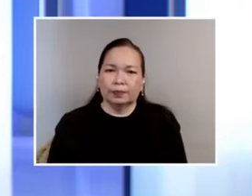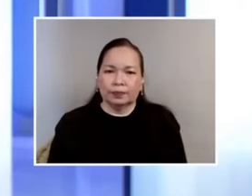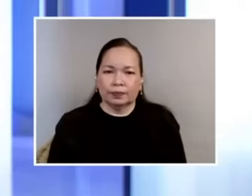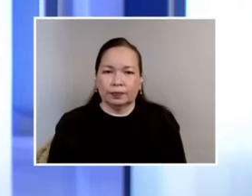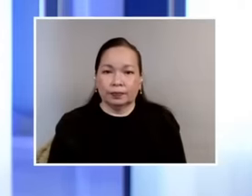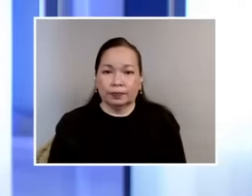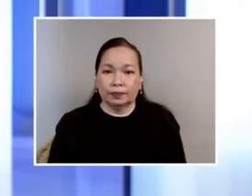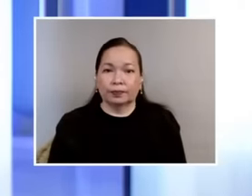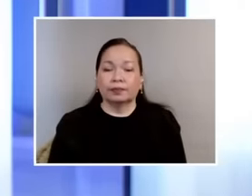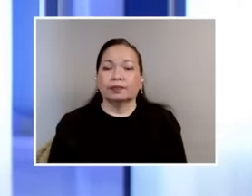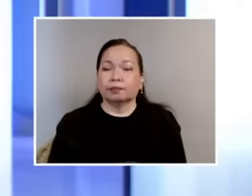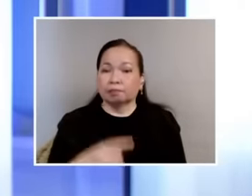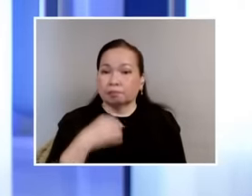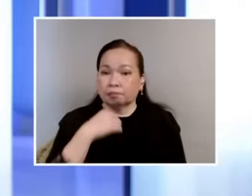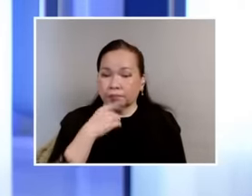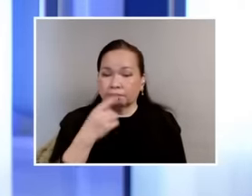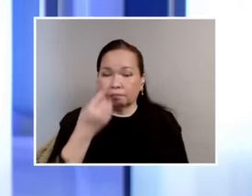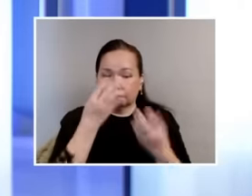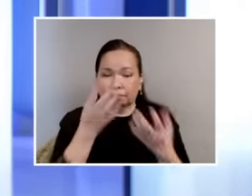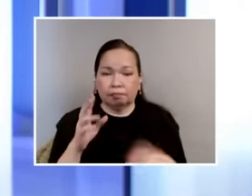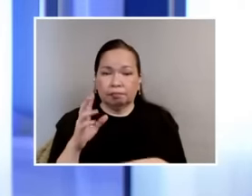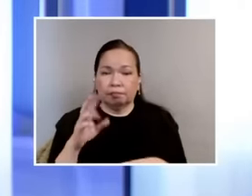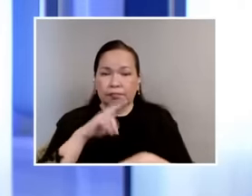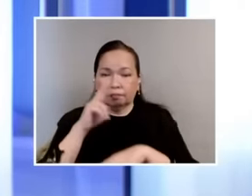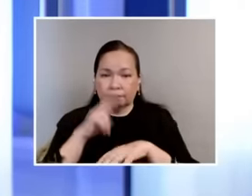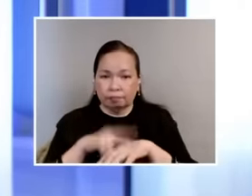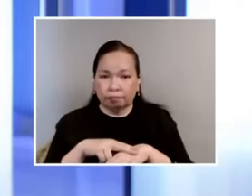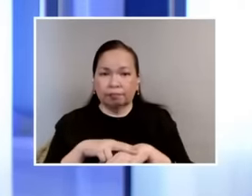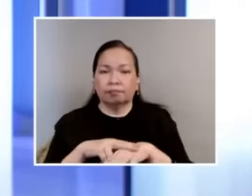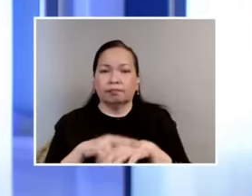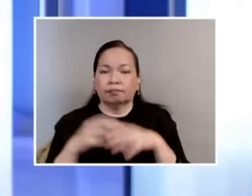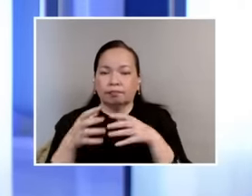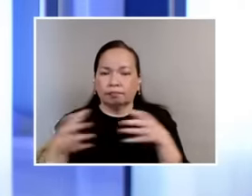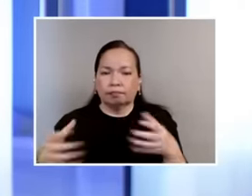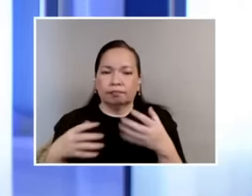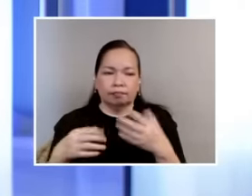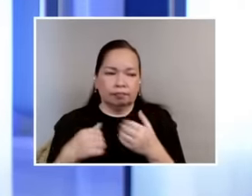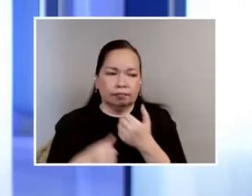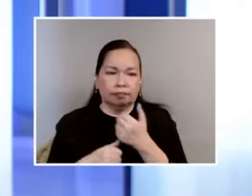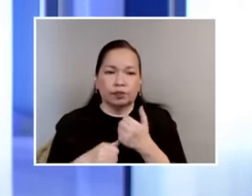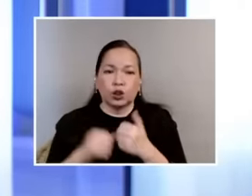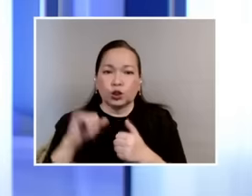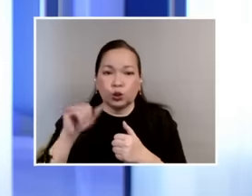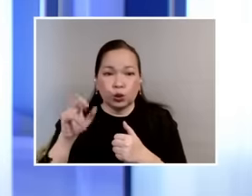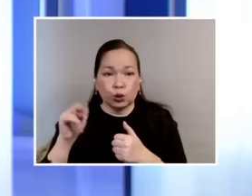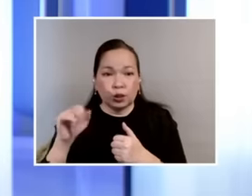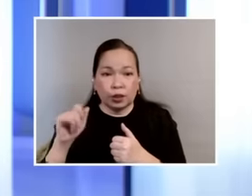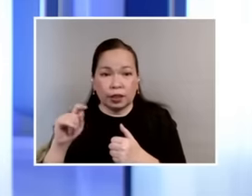Muling itinanggi ni National Security Council Assistant Director General Jonathan Malaya ang